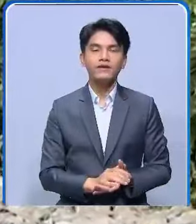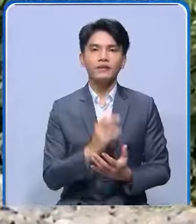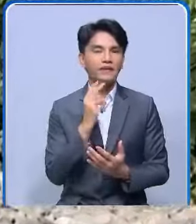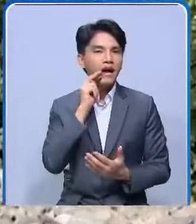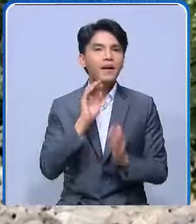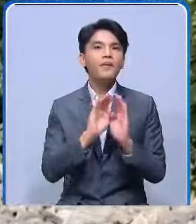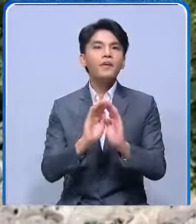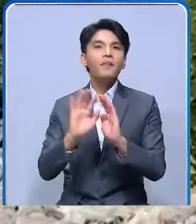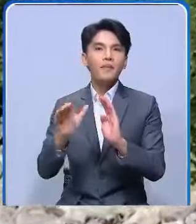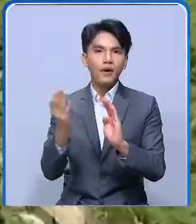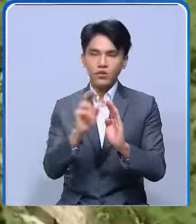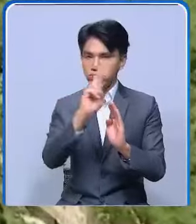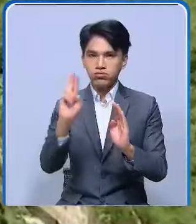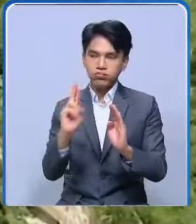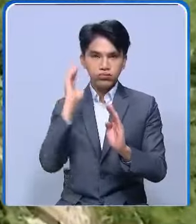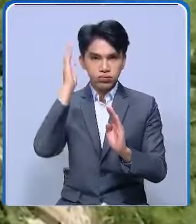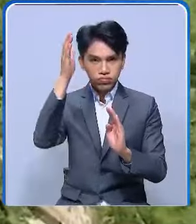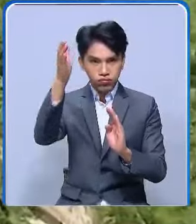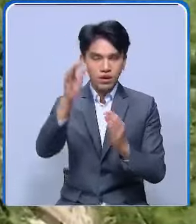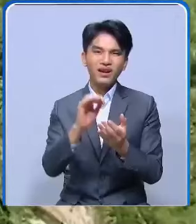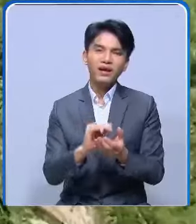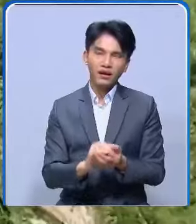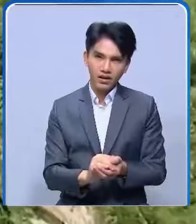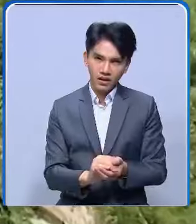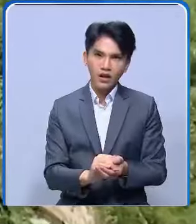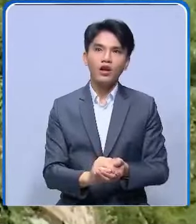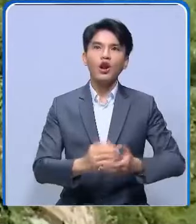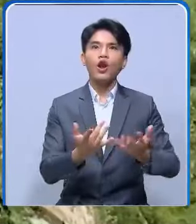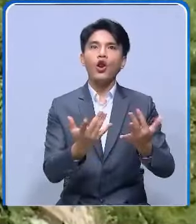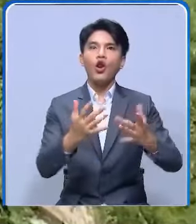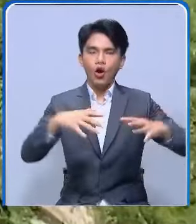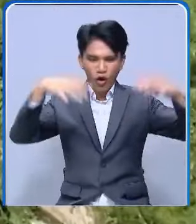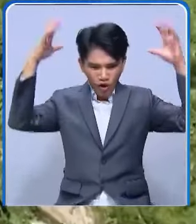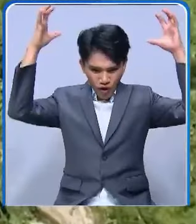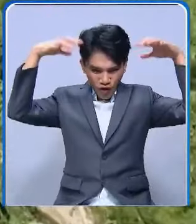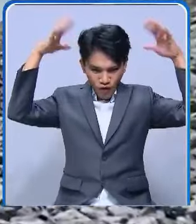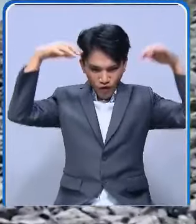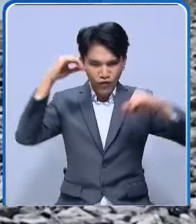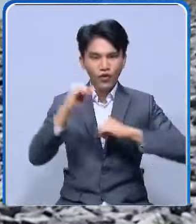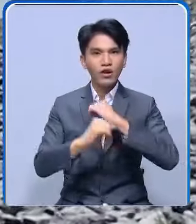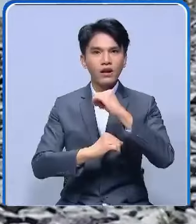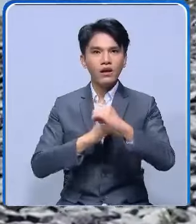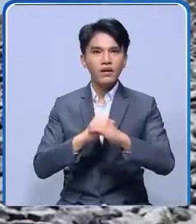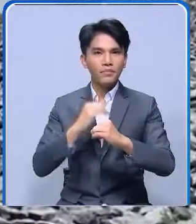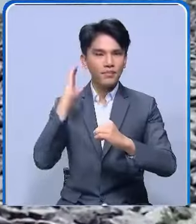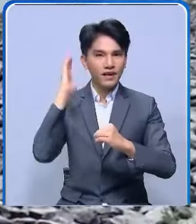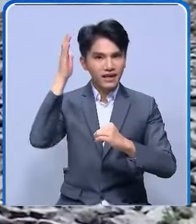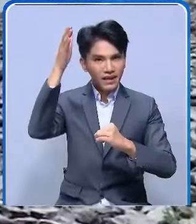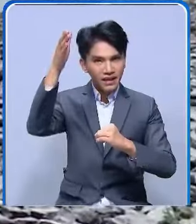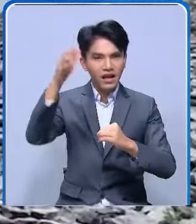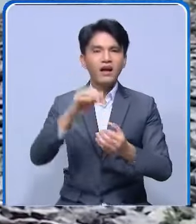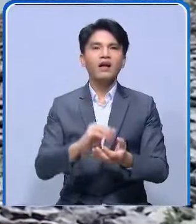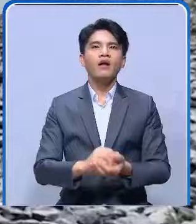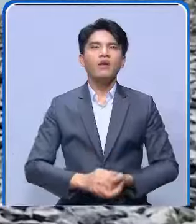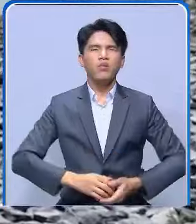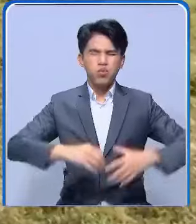ผลิตประปาเพื่อการอุปโภคบริโภคก่อนจนกว่าจะถึงฤดูฝนปีหน้าคือเรื่องของเรื่องเนี่ยฝนมันตกต่ำกว่า